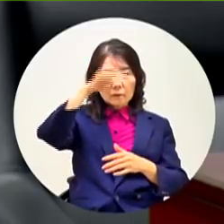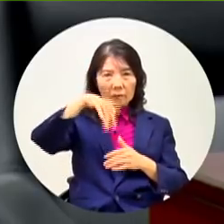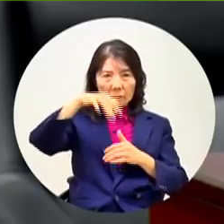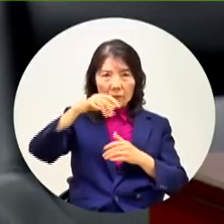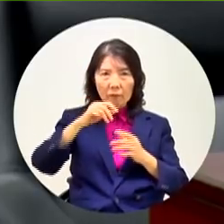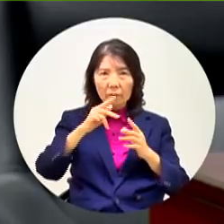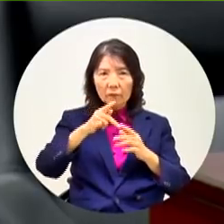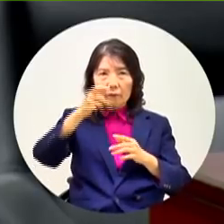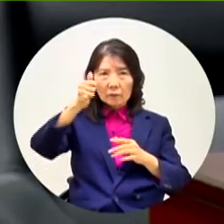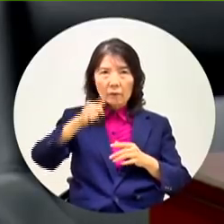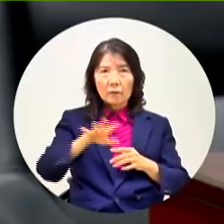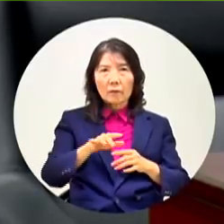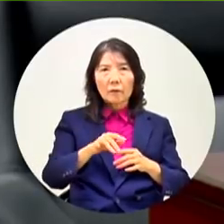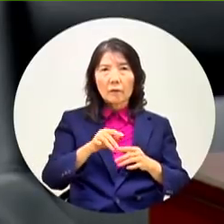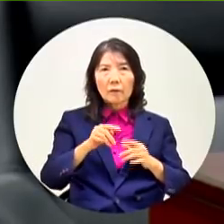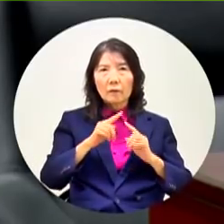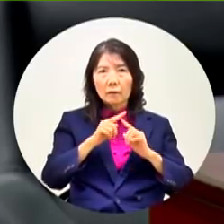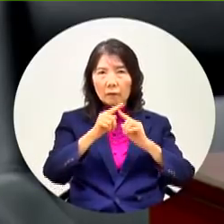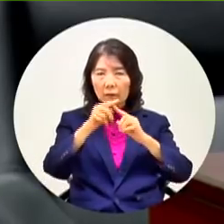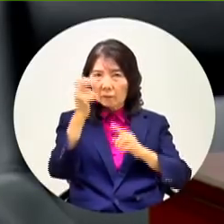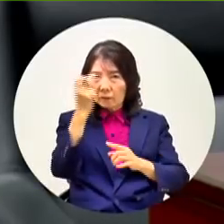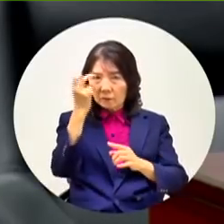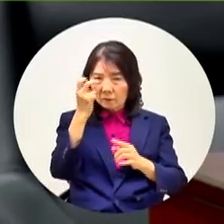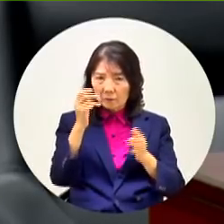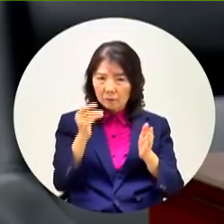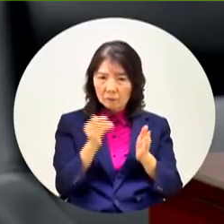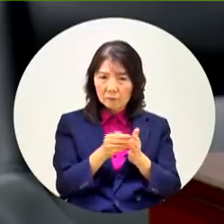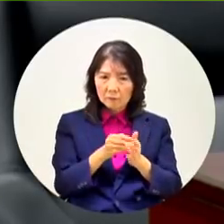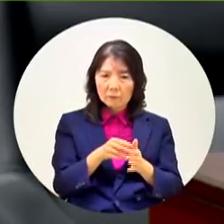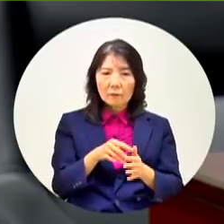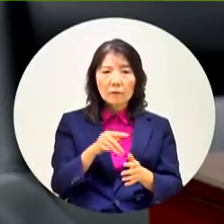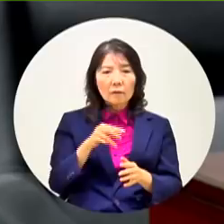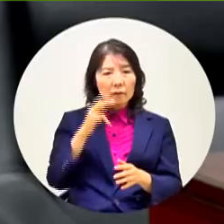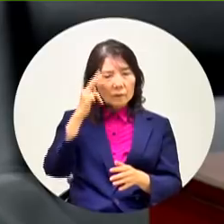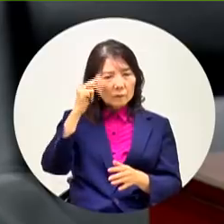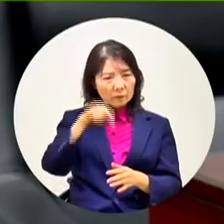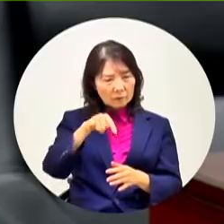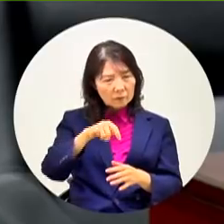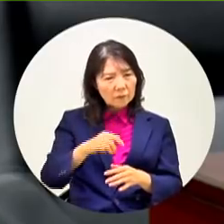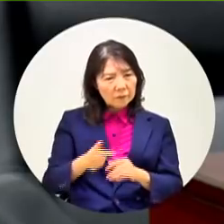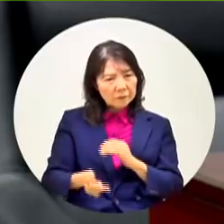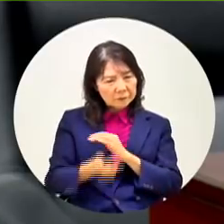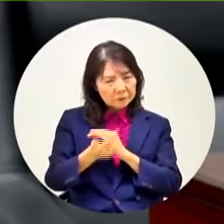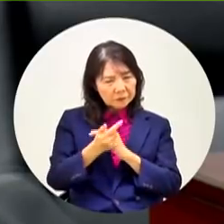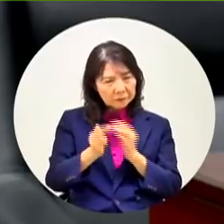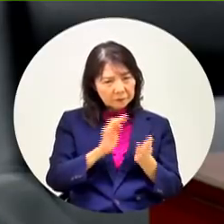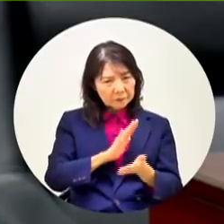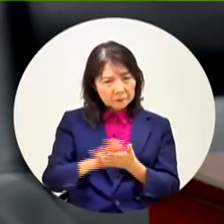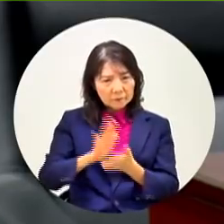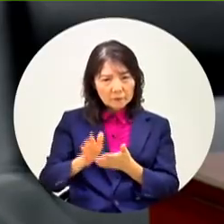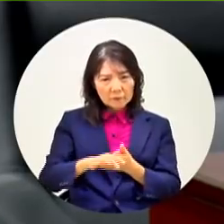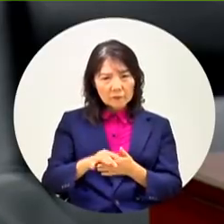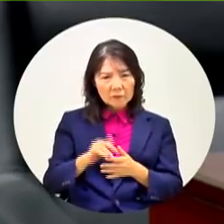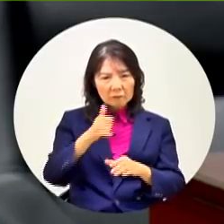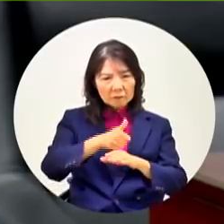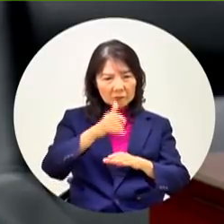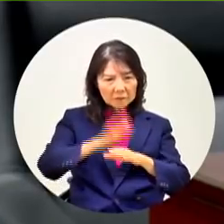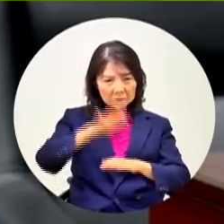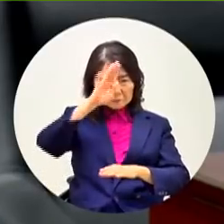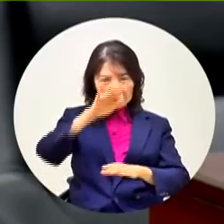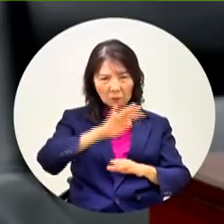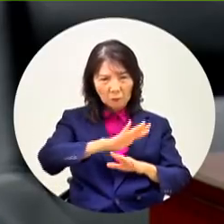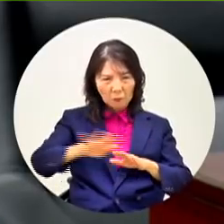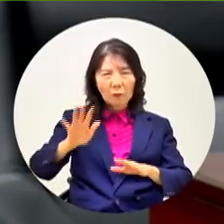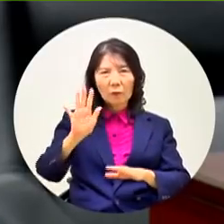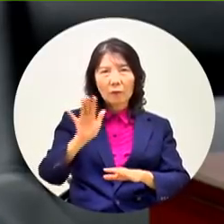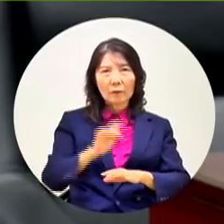这条水沟去当场去看了。伊嘛足肯定讲，即无观音眼睛，造成登革热。我本也是